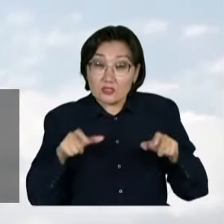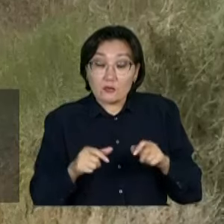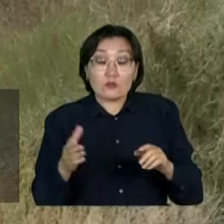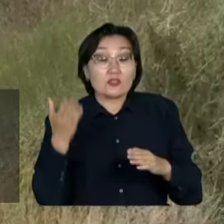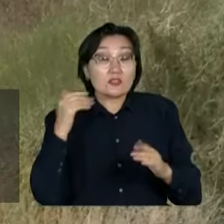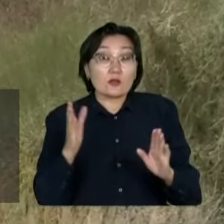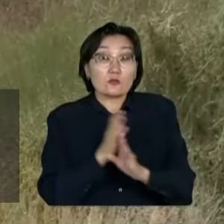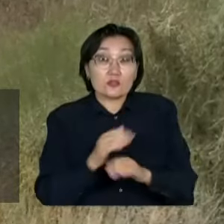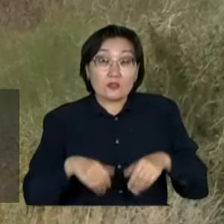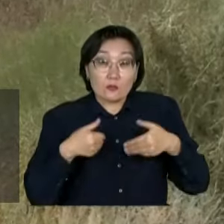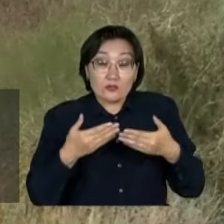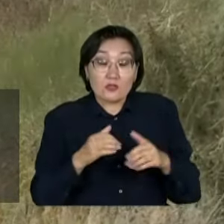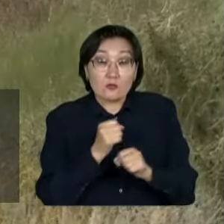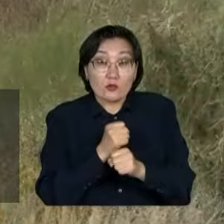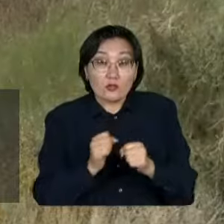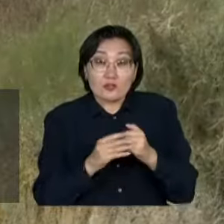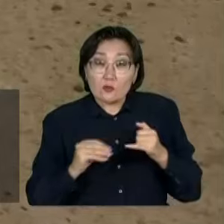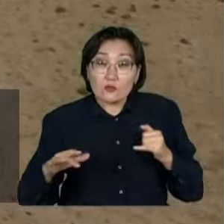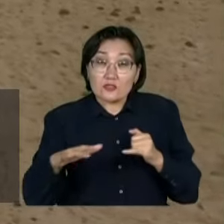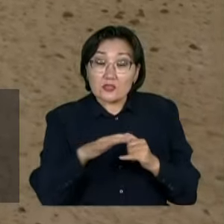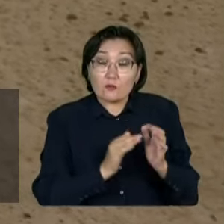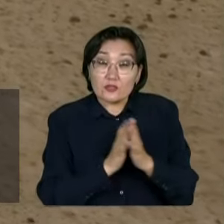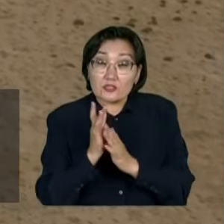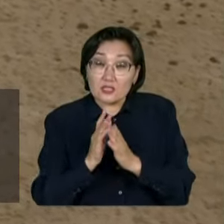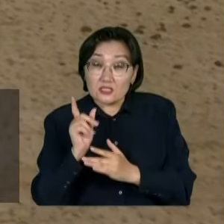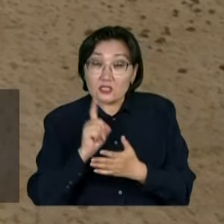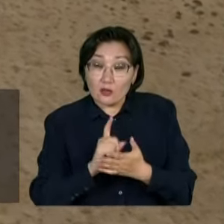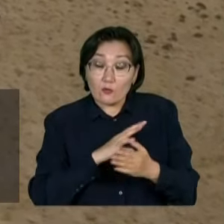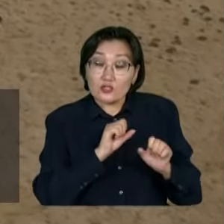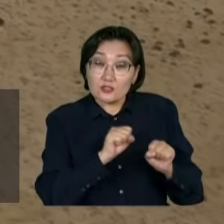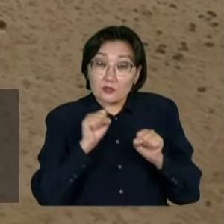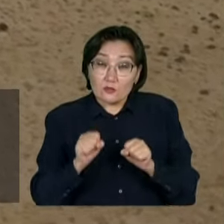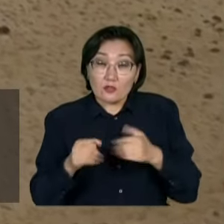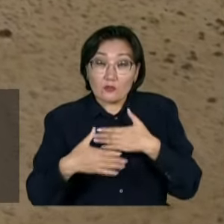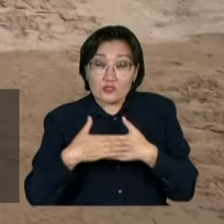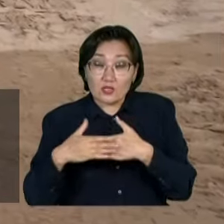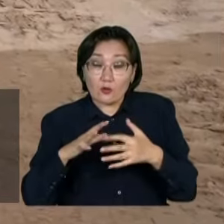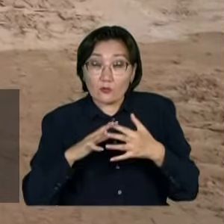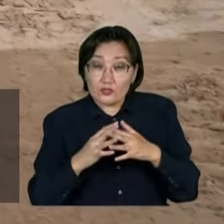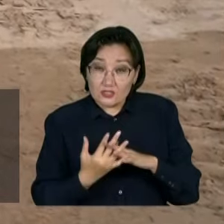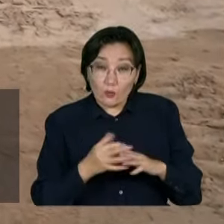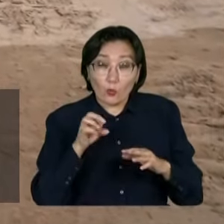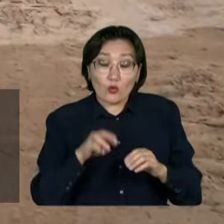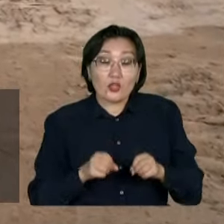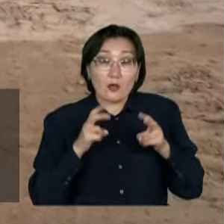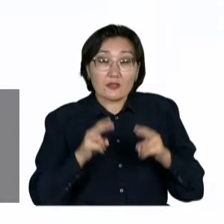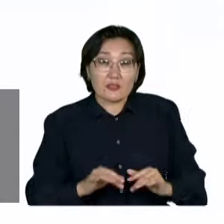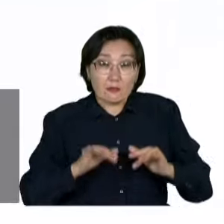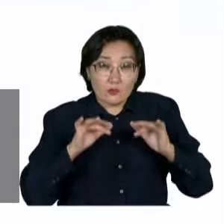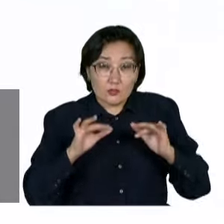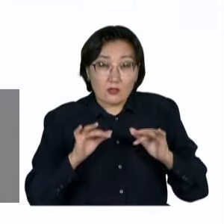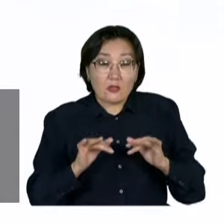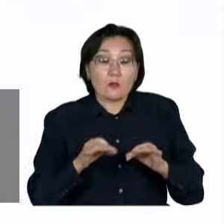экологи предложили создать там зеленую зону, которая должна была защитить близлежащие населенные пункты от опасной пыли.